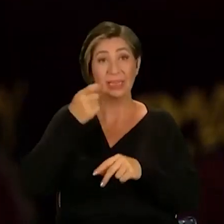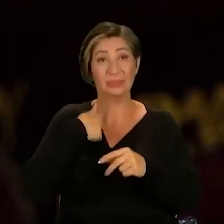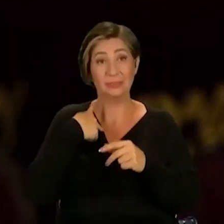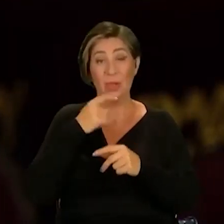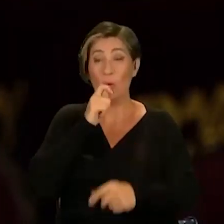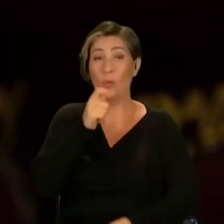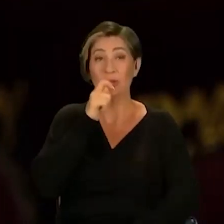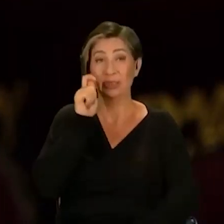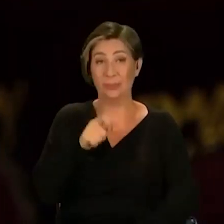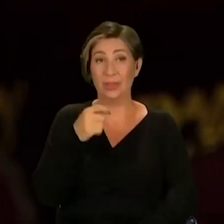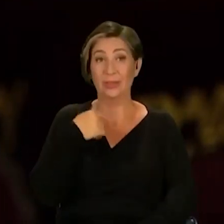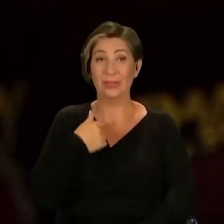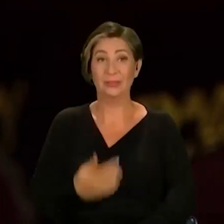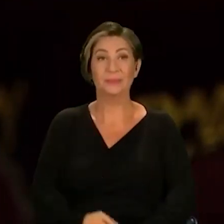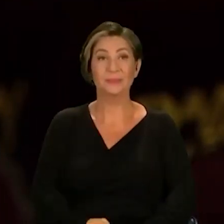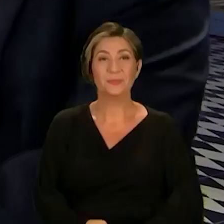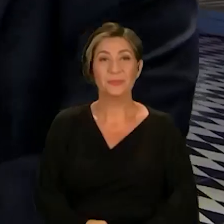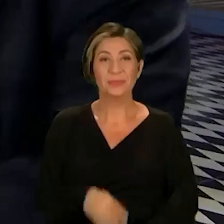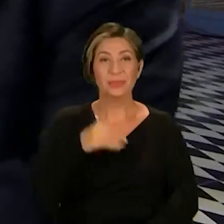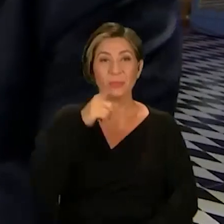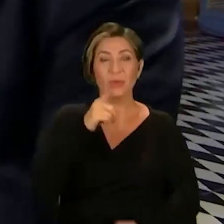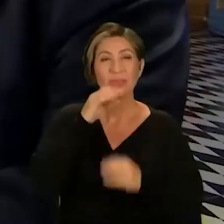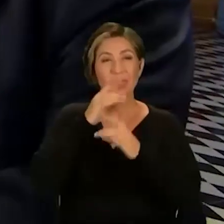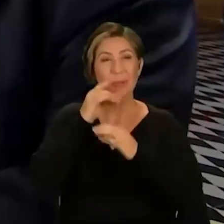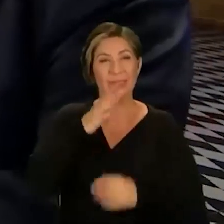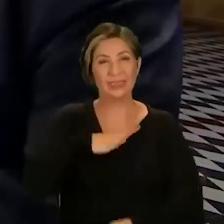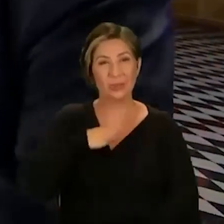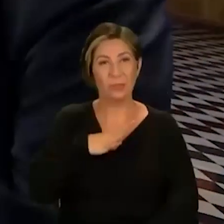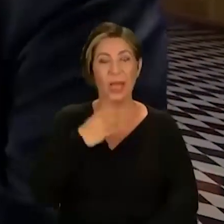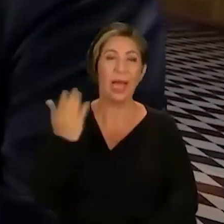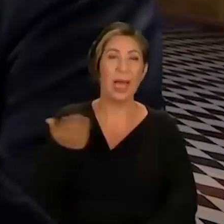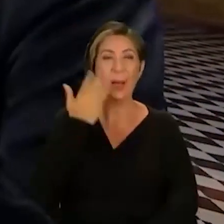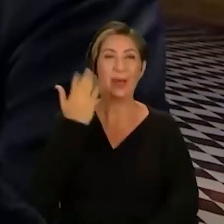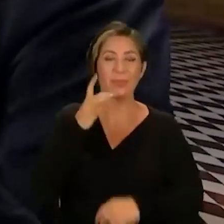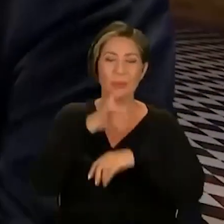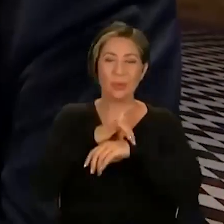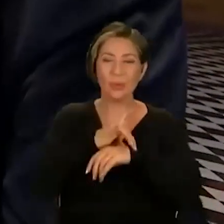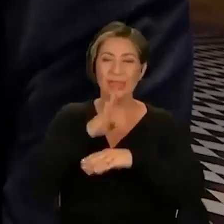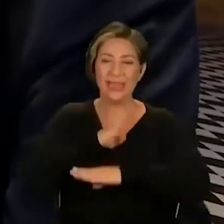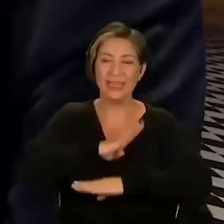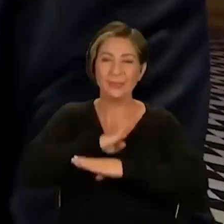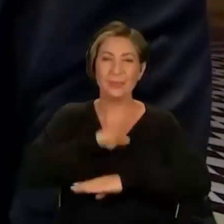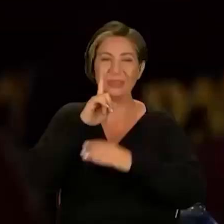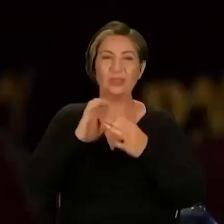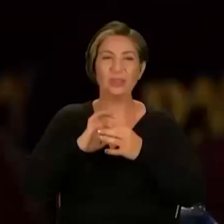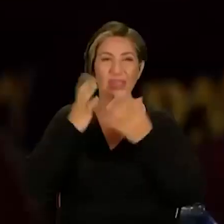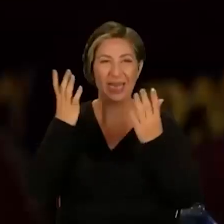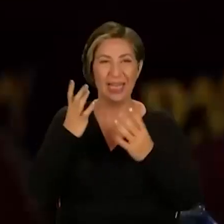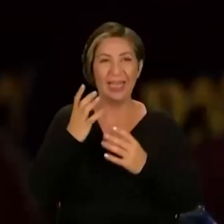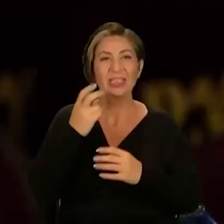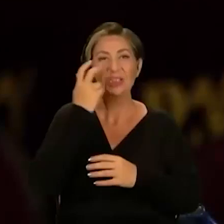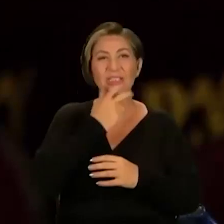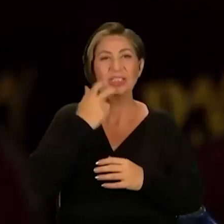bizimle. Uluslararası şöhretimiz var öyle. Ben bunu özellikle çalmak istiyorum. Aman doktor, derdime bir çare biliyorsunuz. Evet. Şarkılarda